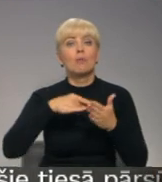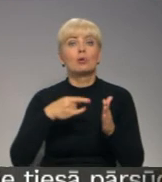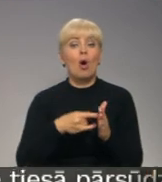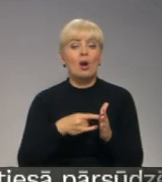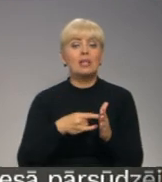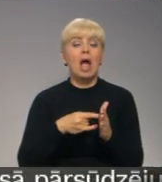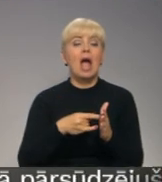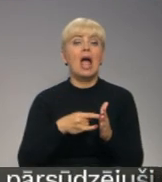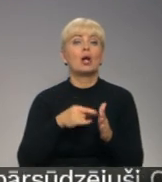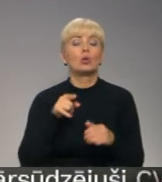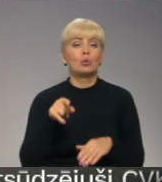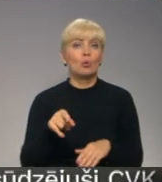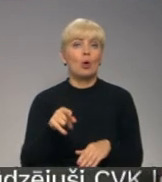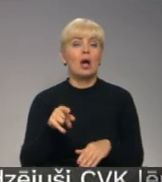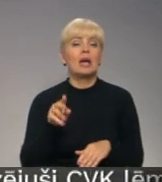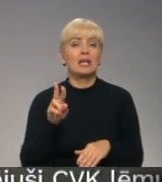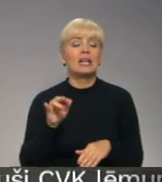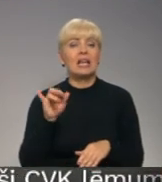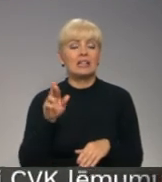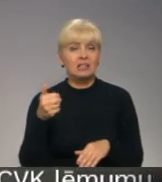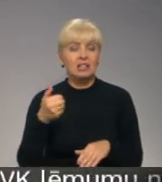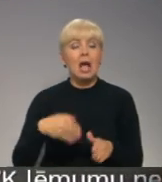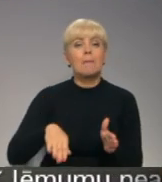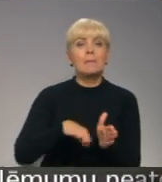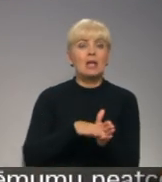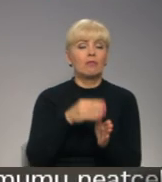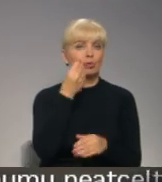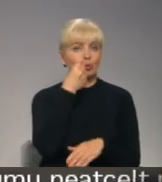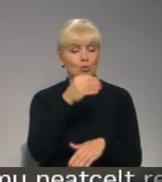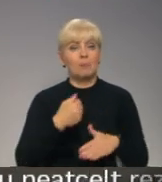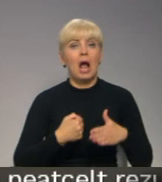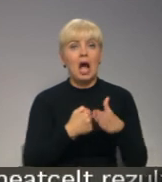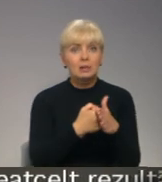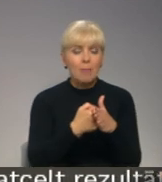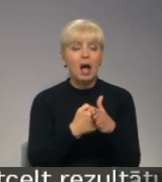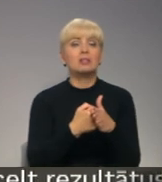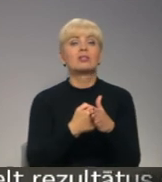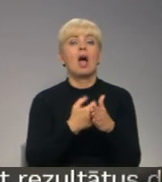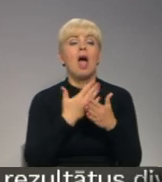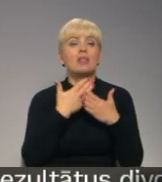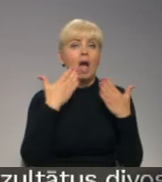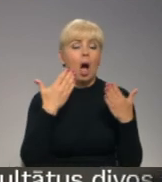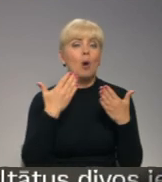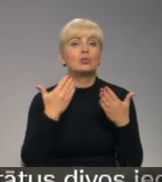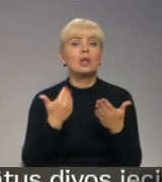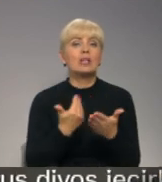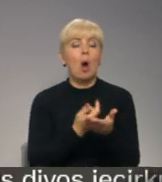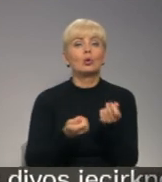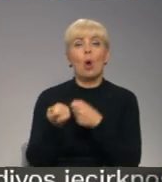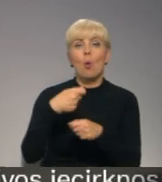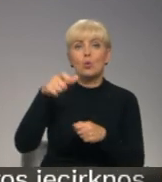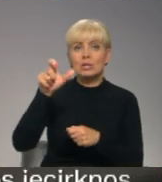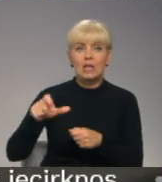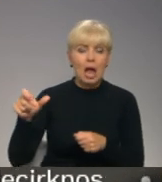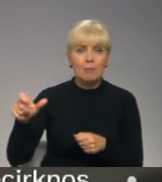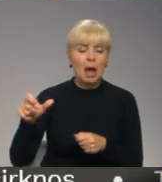Kings, un pievienojāmies un tiešām superīgs atbalsts. Daudzi jauni uzņēmēji pirmkārt varbūt pat tā